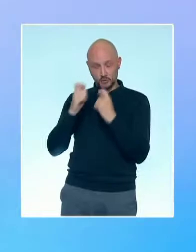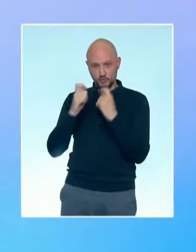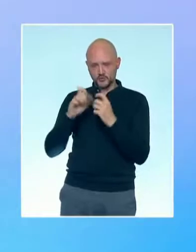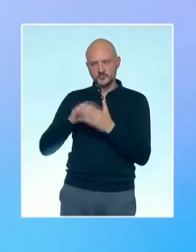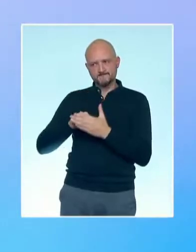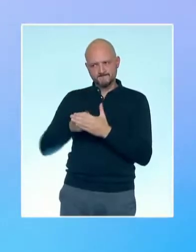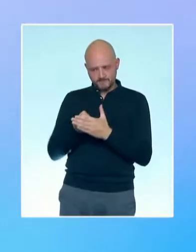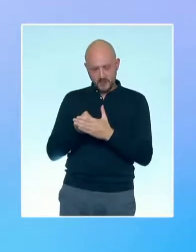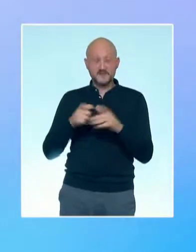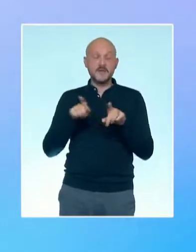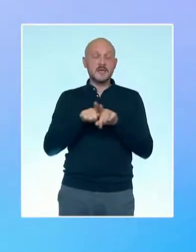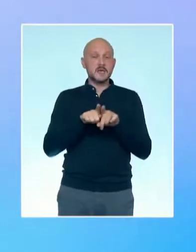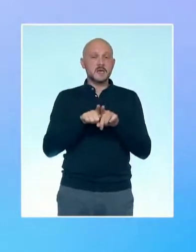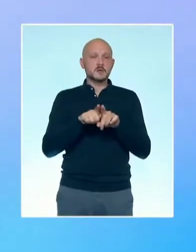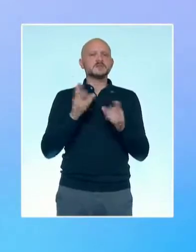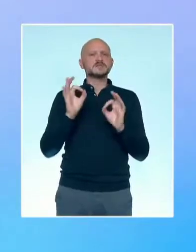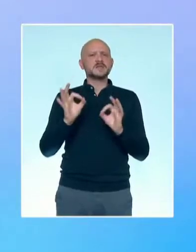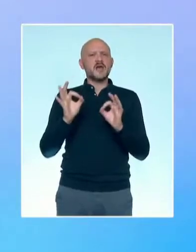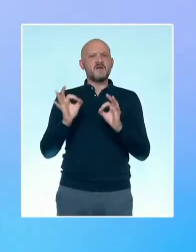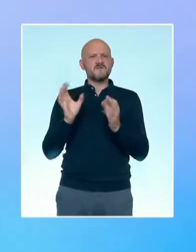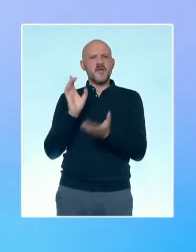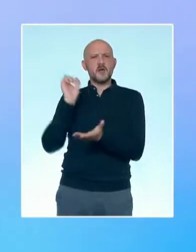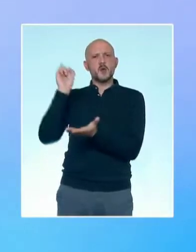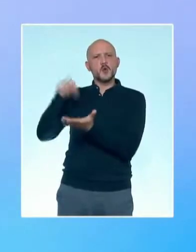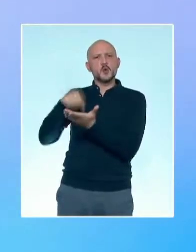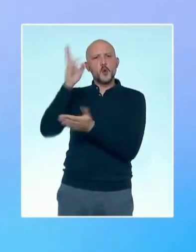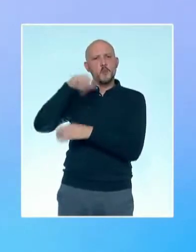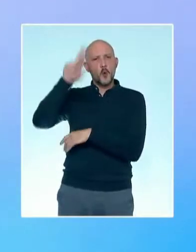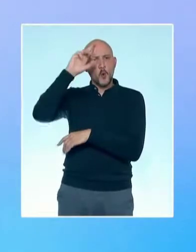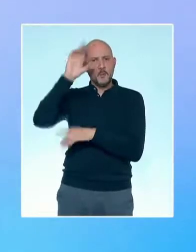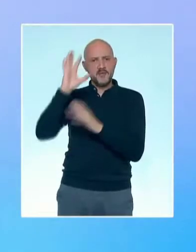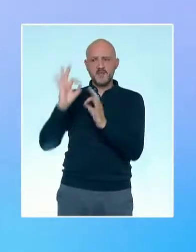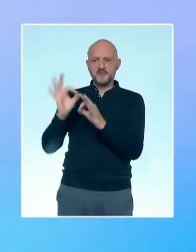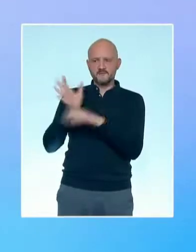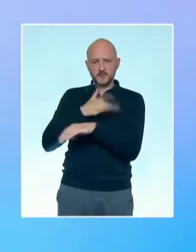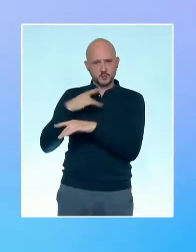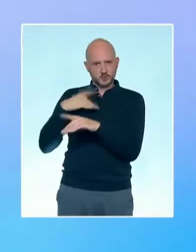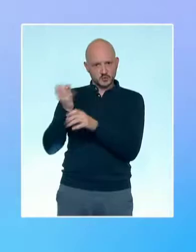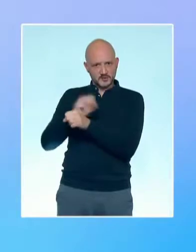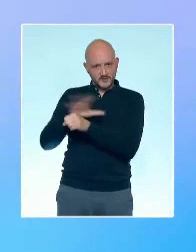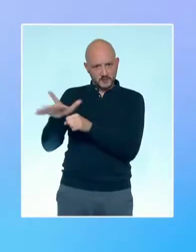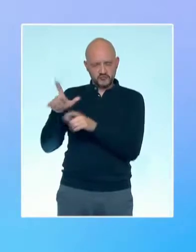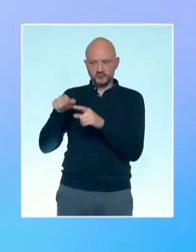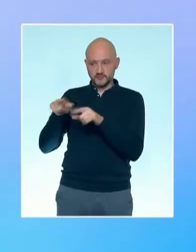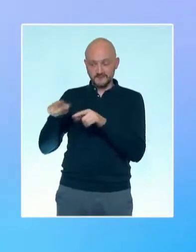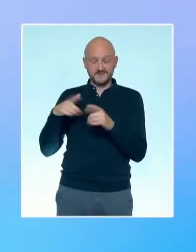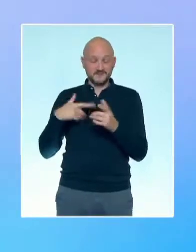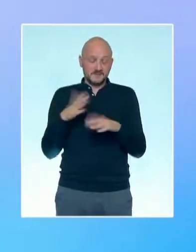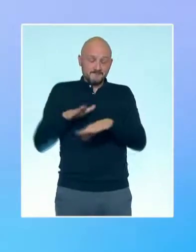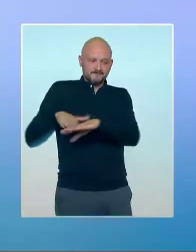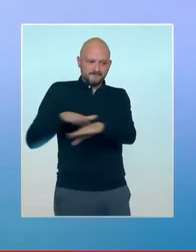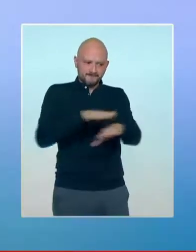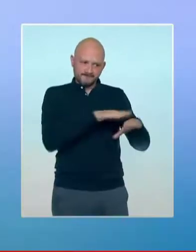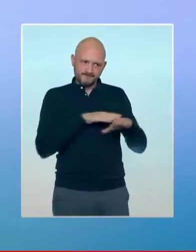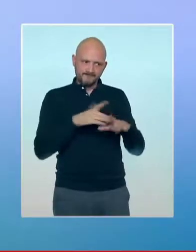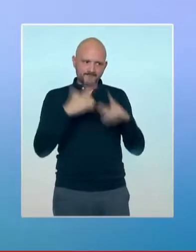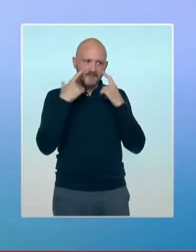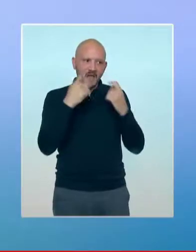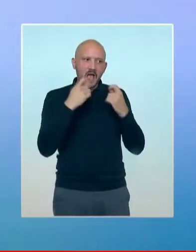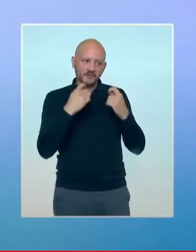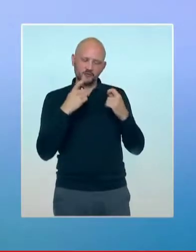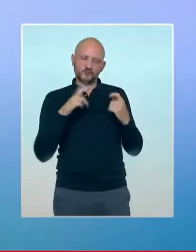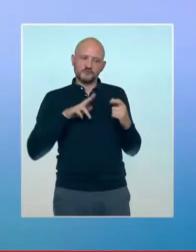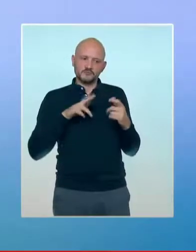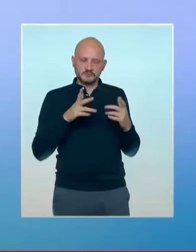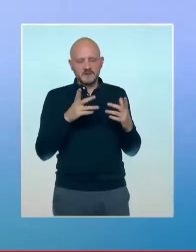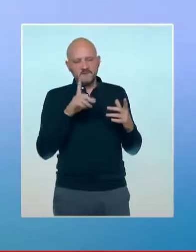transmissibles considère que ce variant pourrait représenter la majorité des contaminations par le Covid. Europe, est-ce qu'ils vont oser dire vaccination obligatoire à